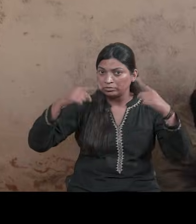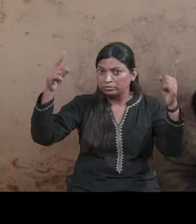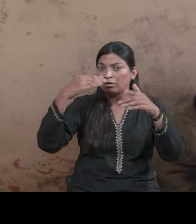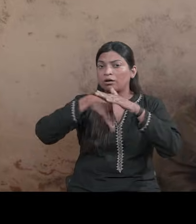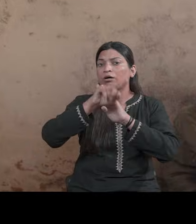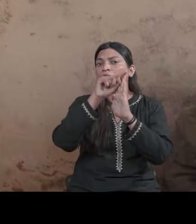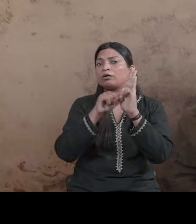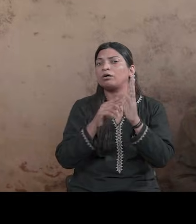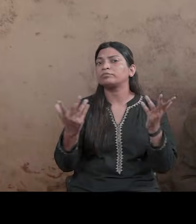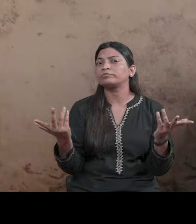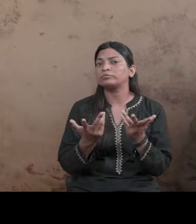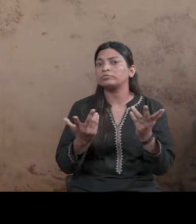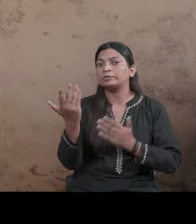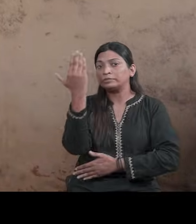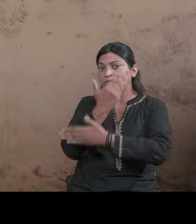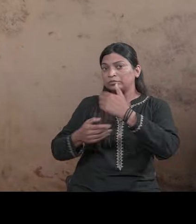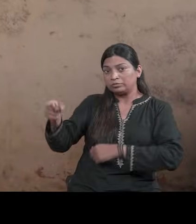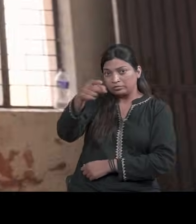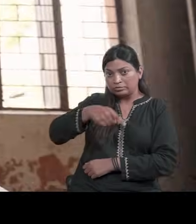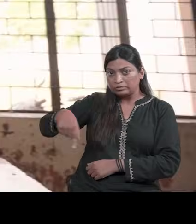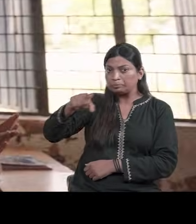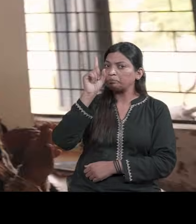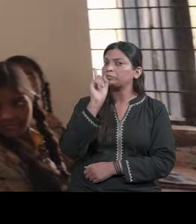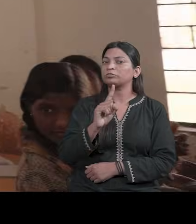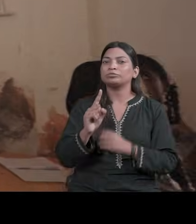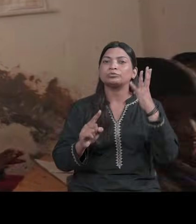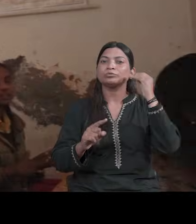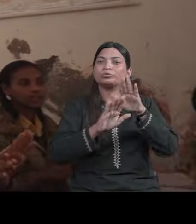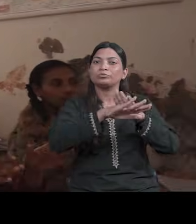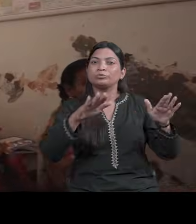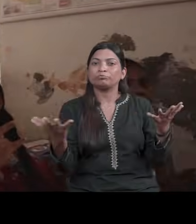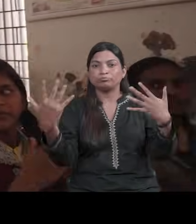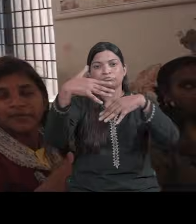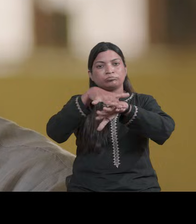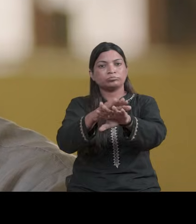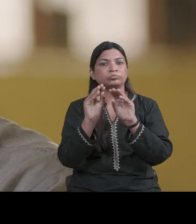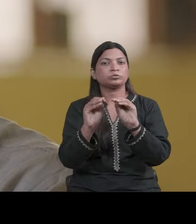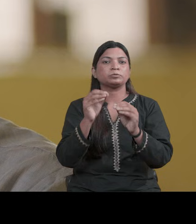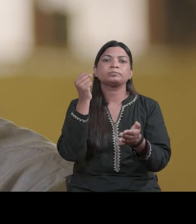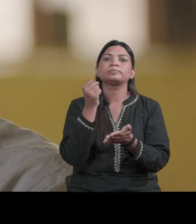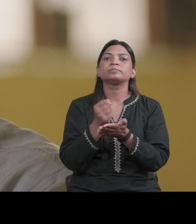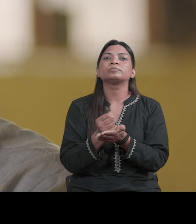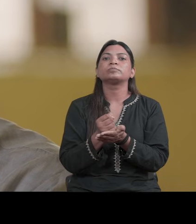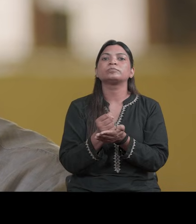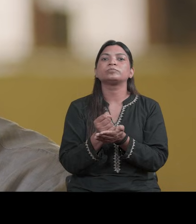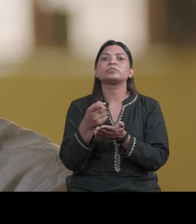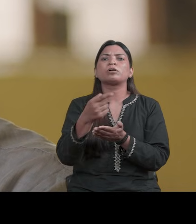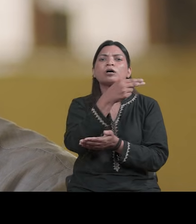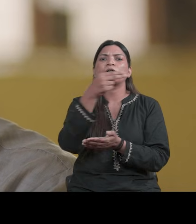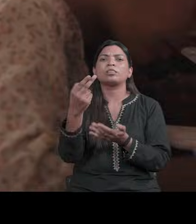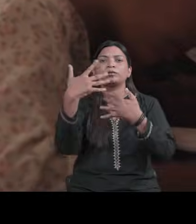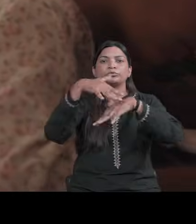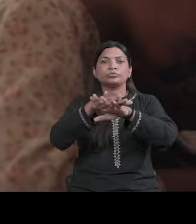कि दिव्यांगजन को भी सामान्य बच्चों के साथ पढ़ाया जाए, और उसे समावेशी शिक्षा कहा जाता है,